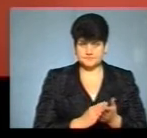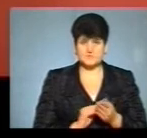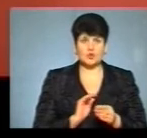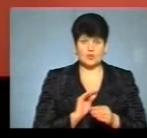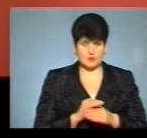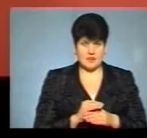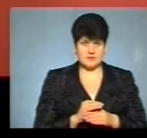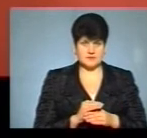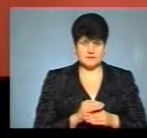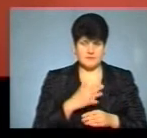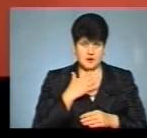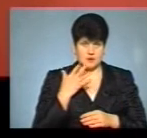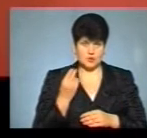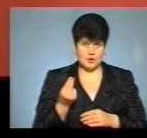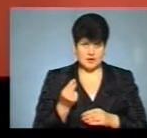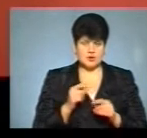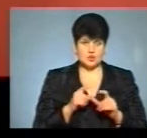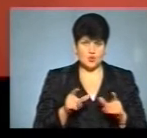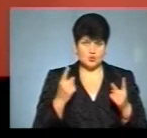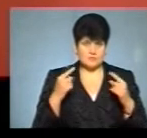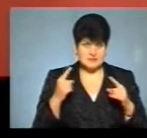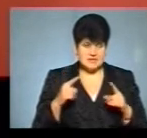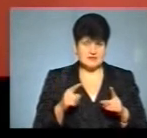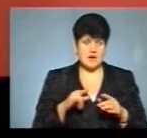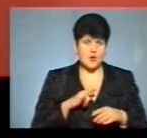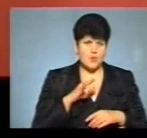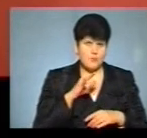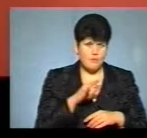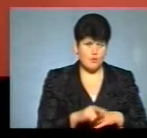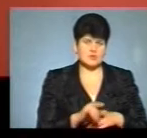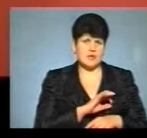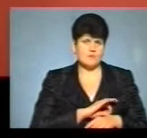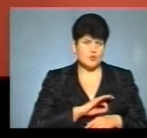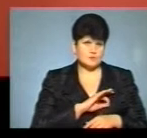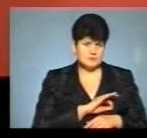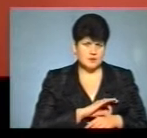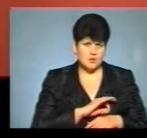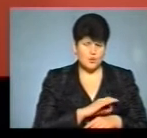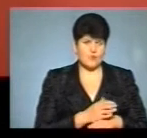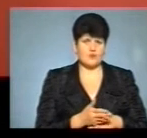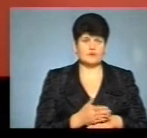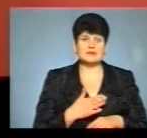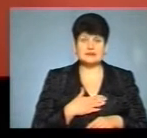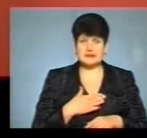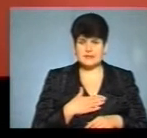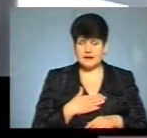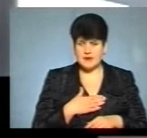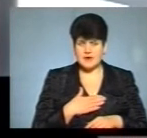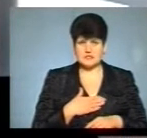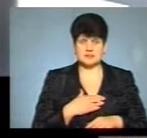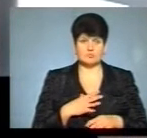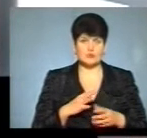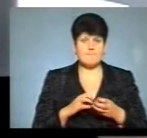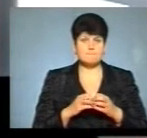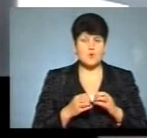багато грошей і на школу мистецтв, на аеропорт, на профспілкову школу. У нас ще була, звичайно,